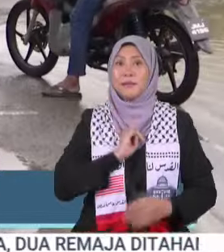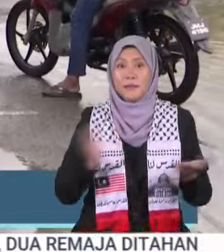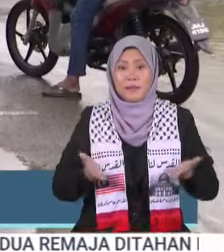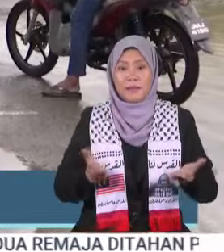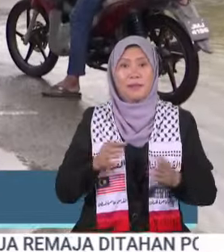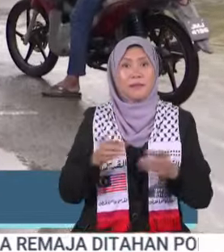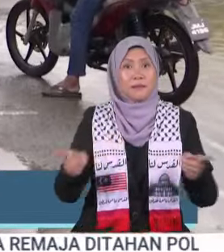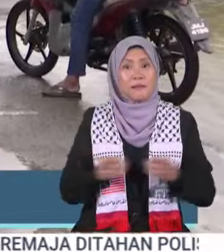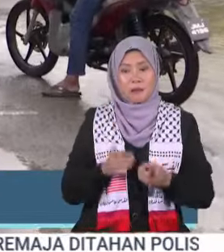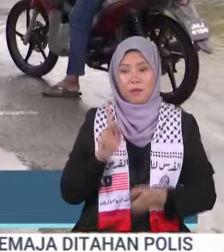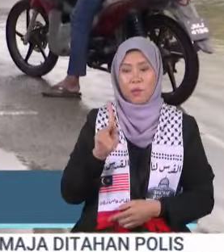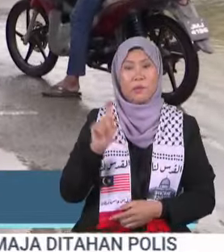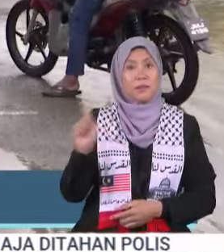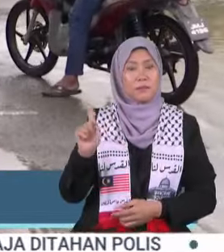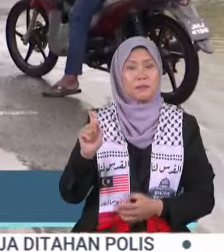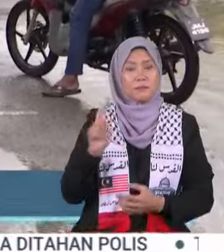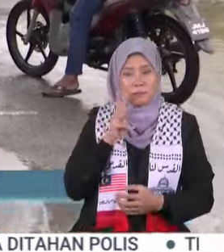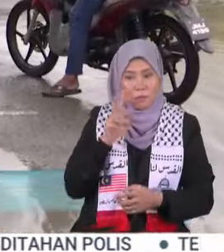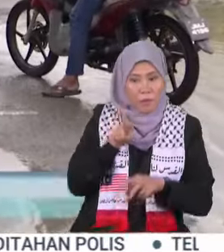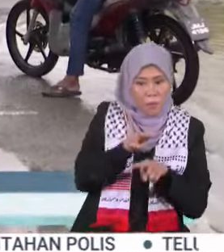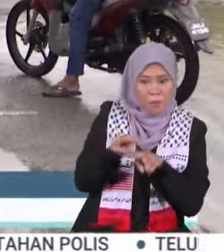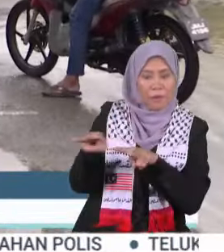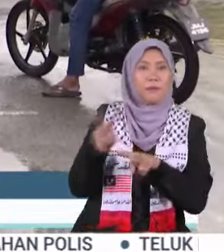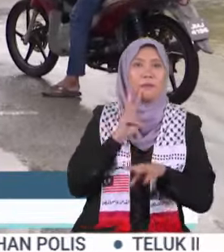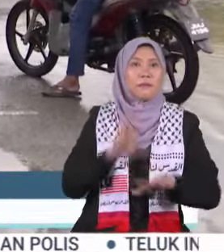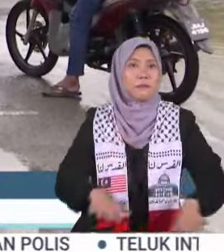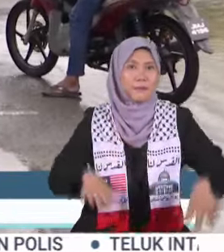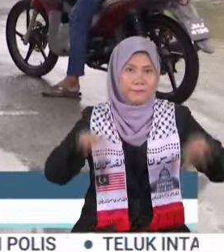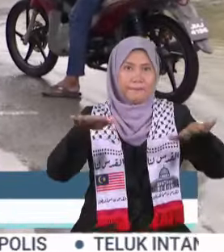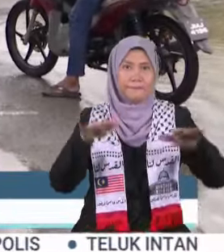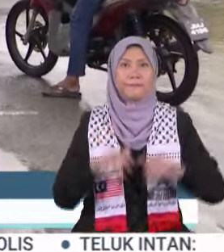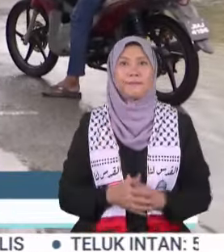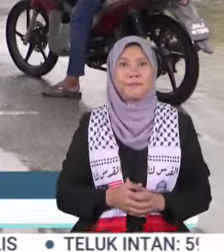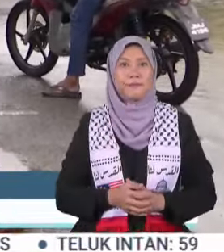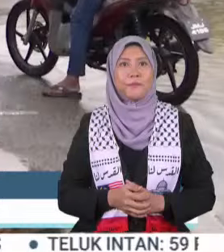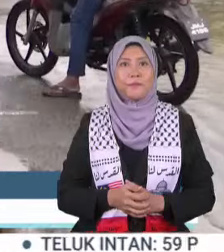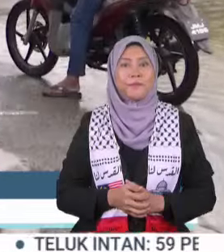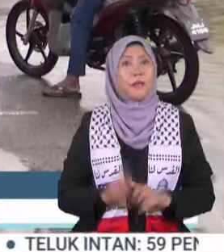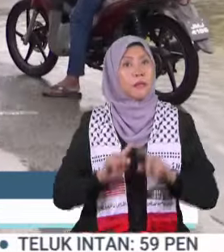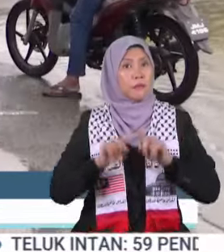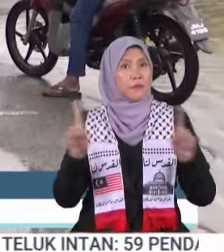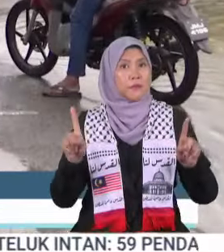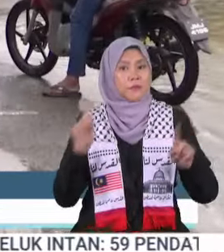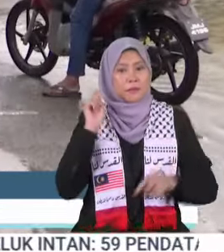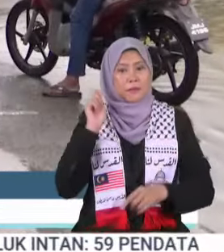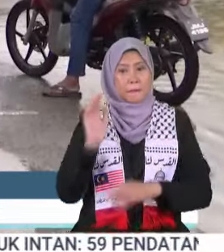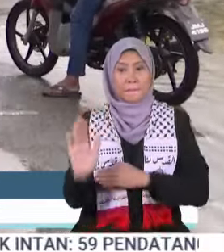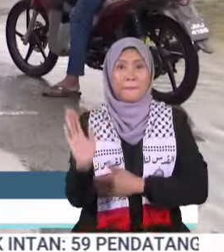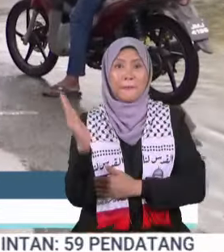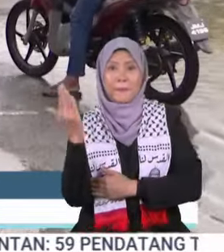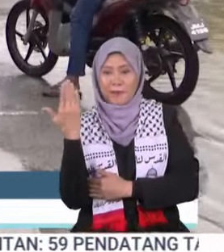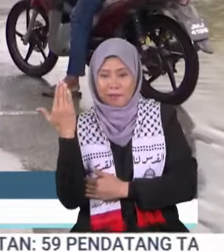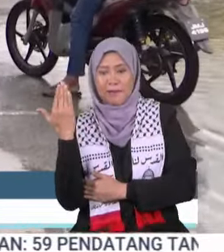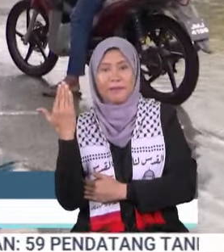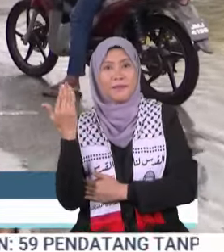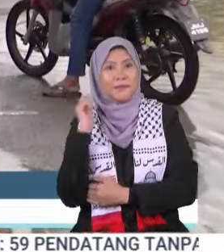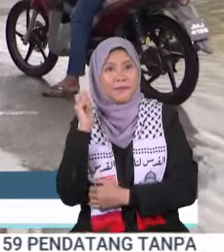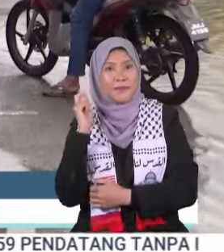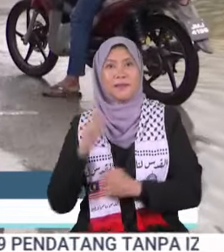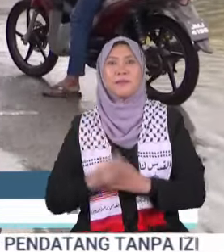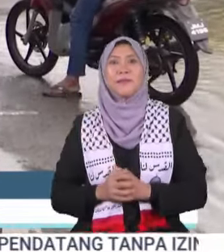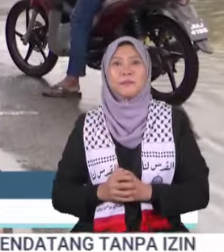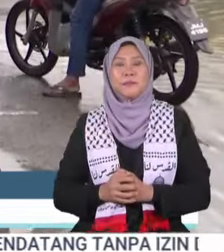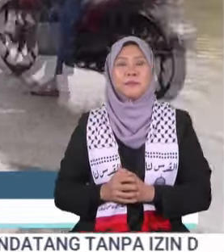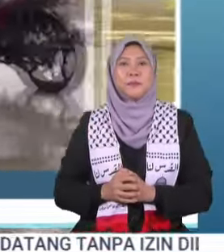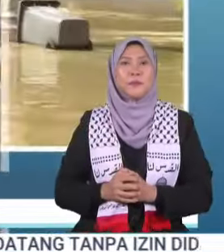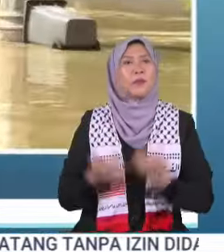kota tinggi meninjau keadaan banjir di daerah ini dan berbeza pada sebelah pagi tadi kalau sebelah